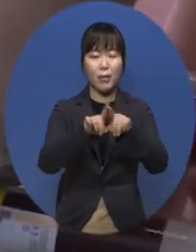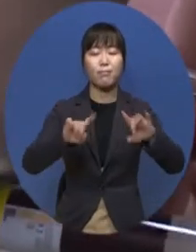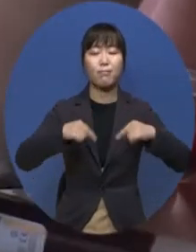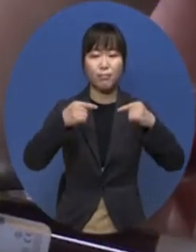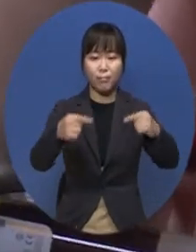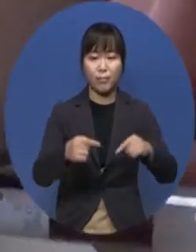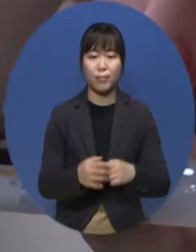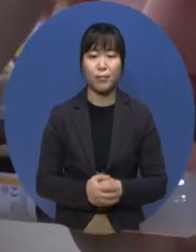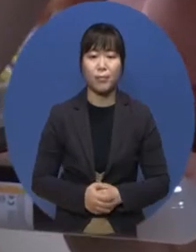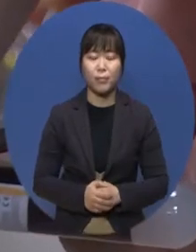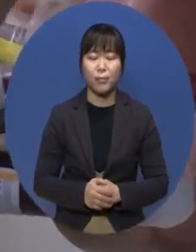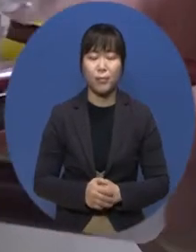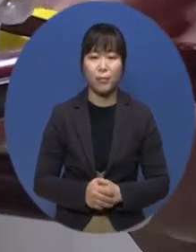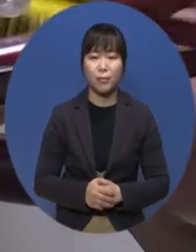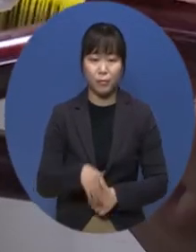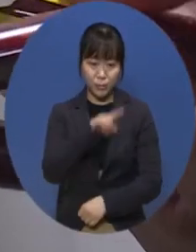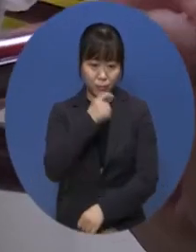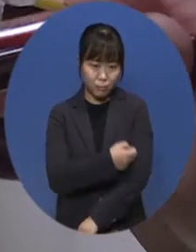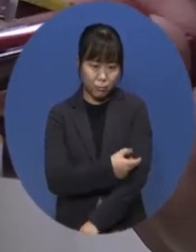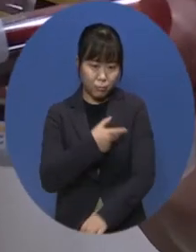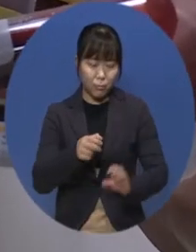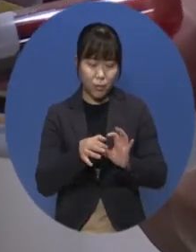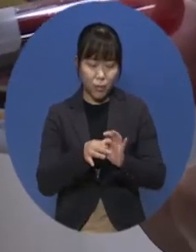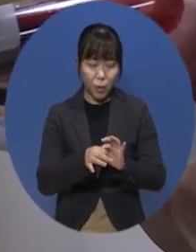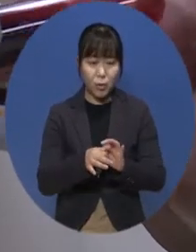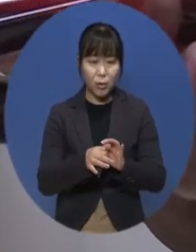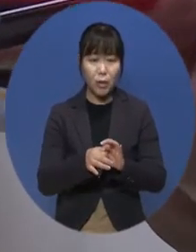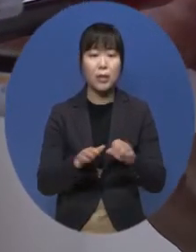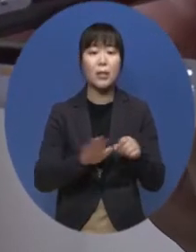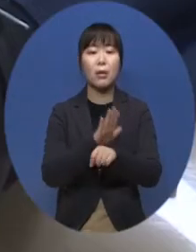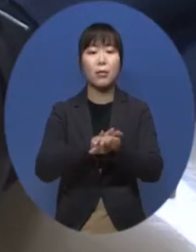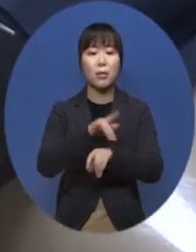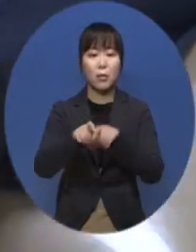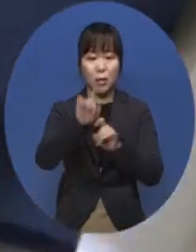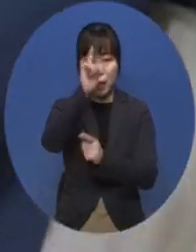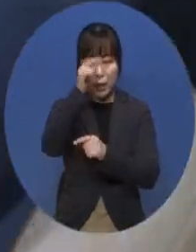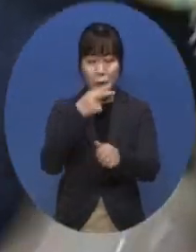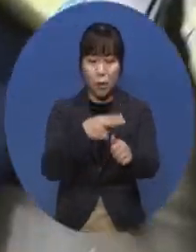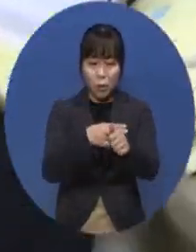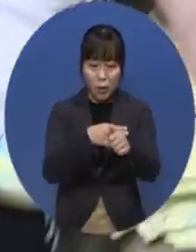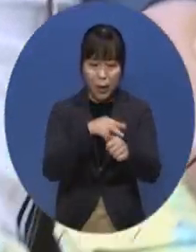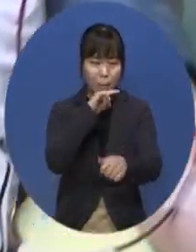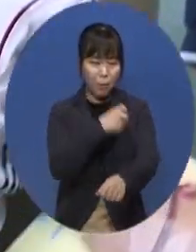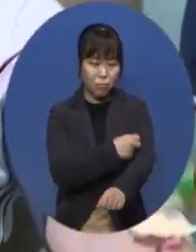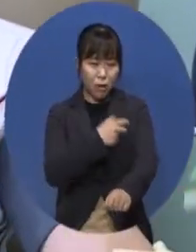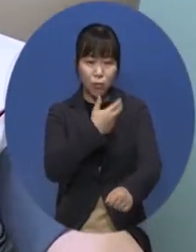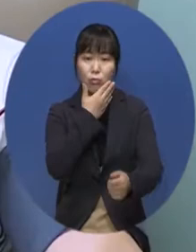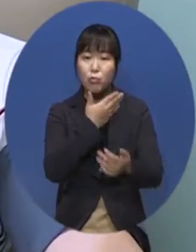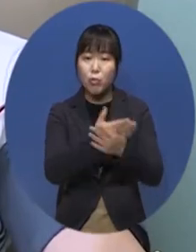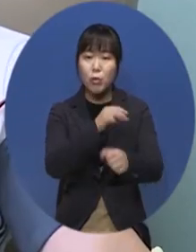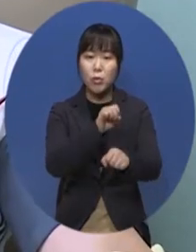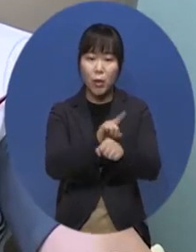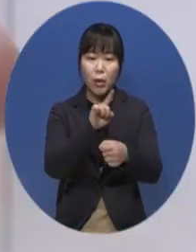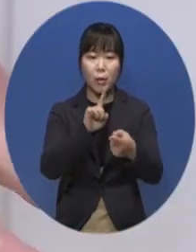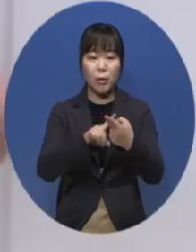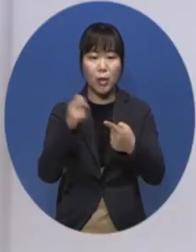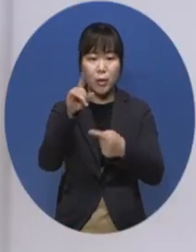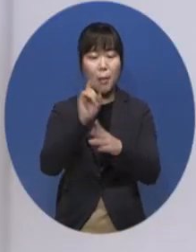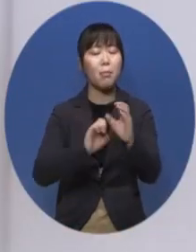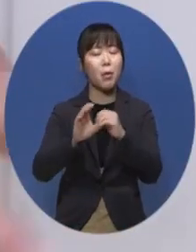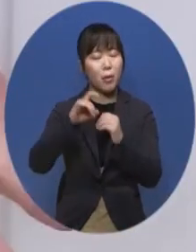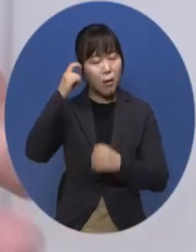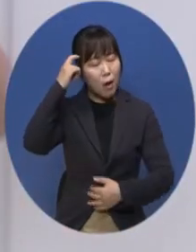빛냈습니다. 헌혈을 통해 사랑을 실천한 이종호 교수는 헌혈의 중요성을 다시 한번 되새길 수